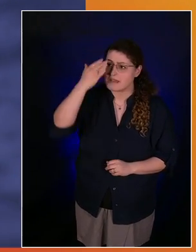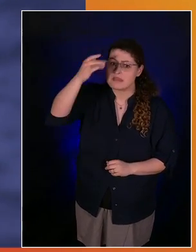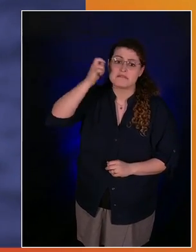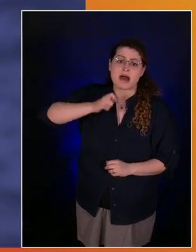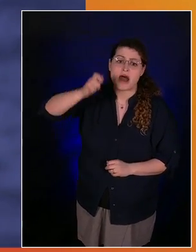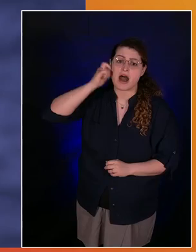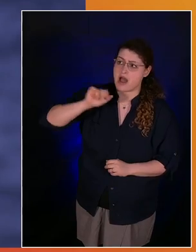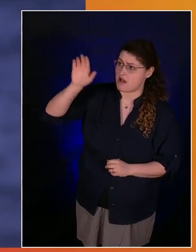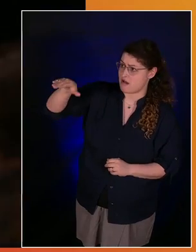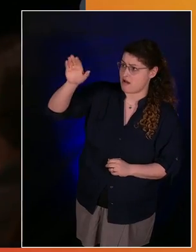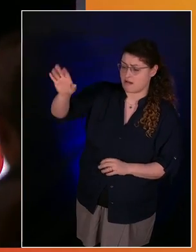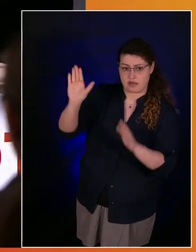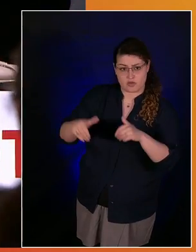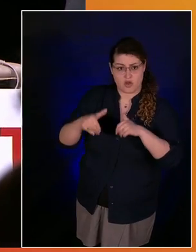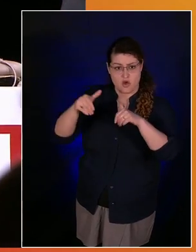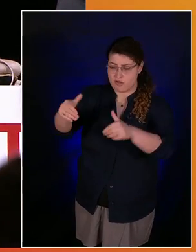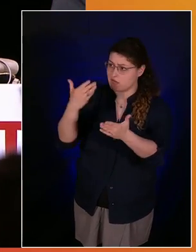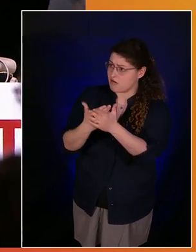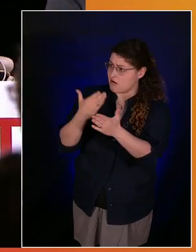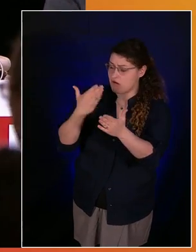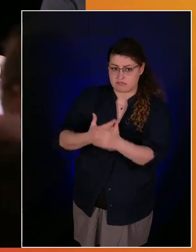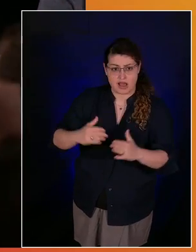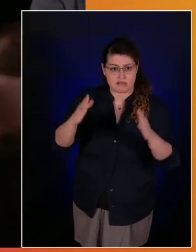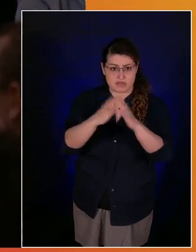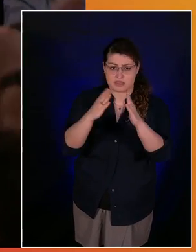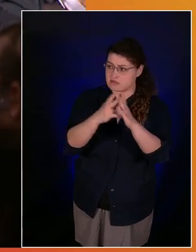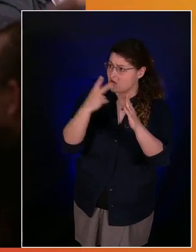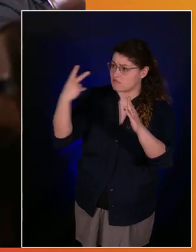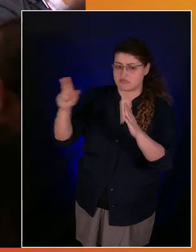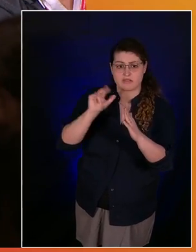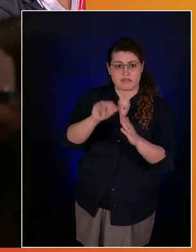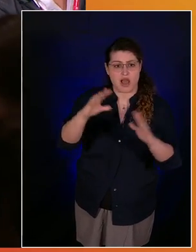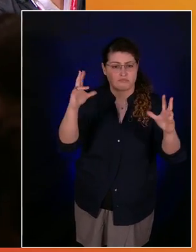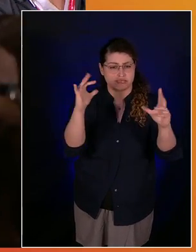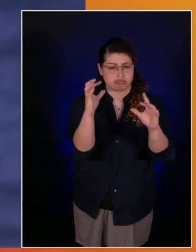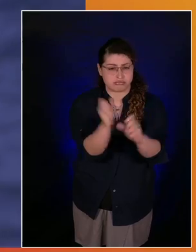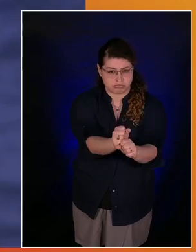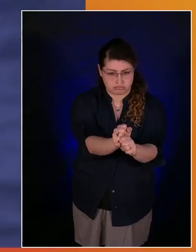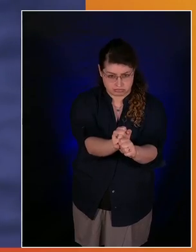toiuc continues il va faire tout noir chez toi